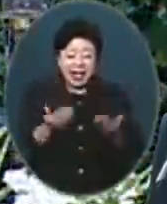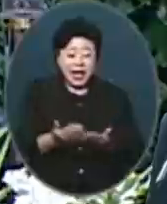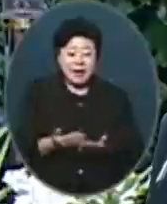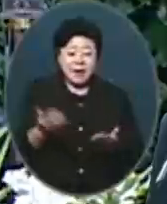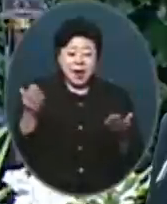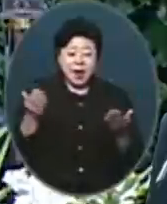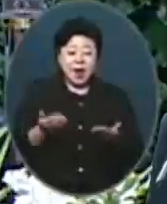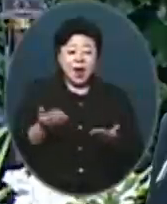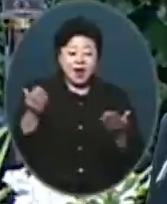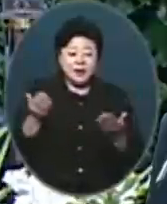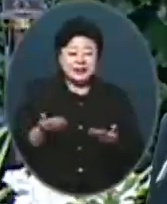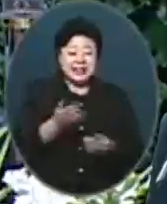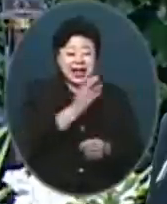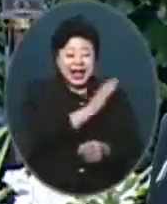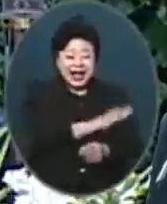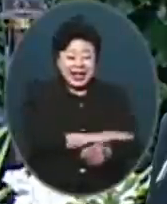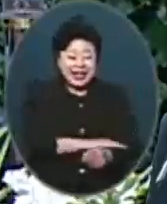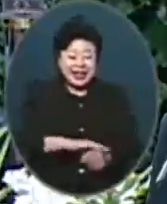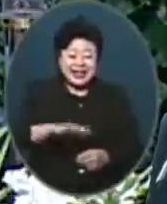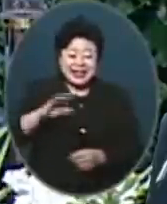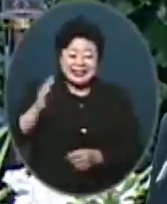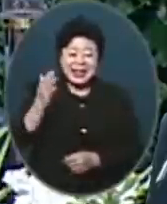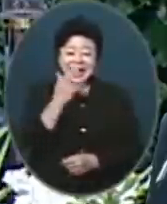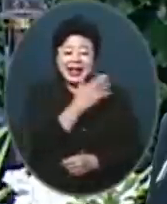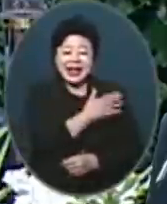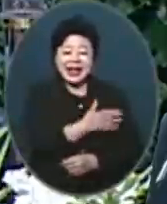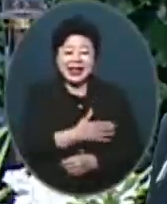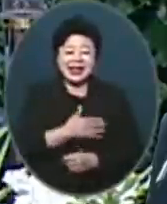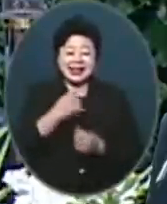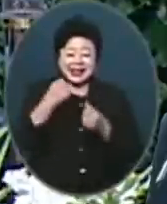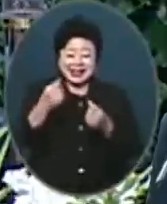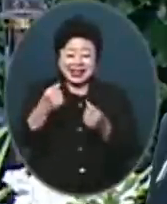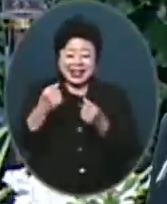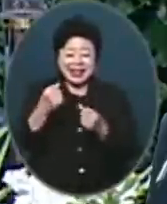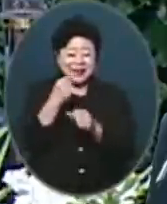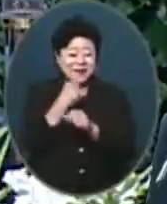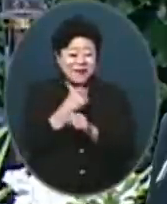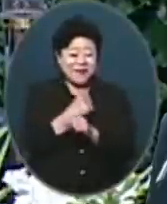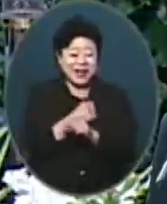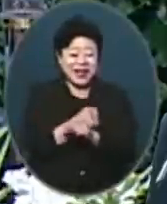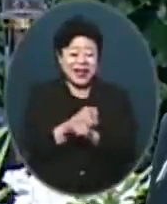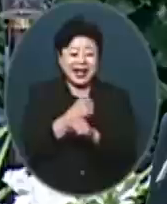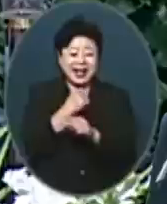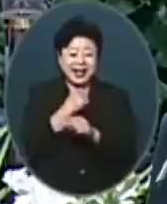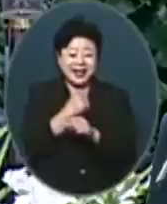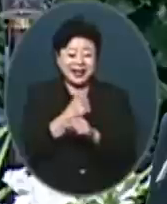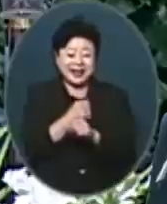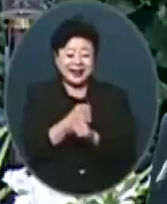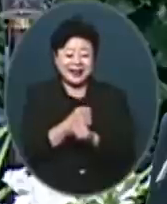내가 온 살 잘 되고